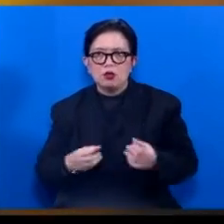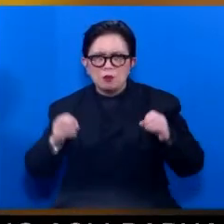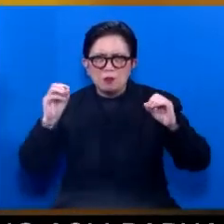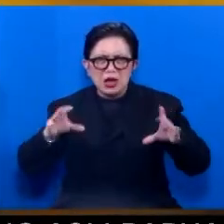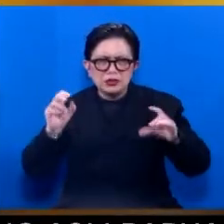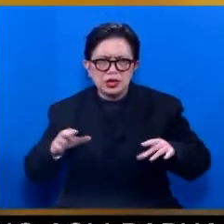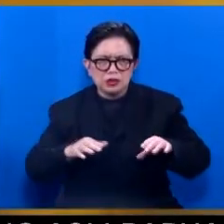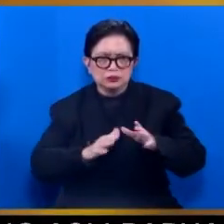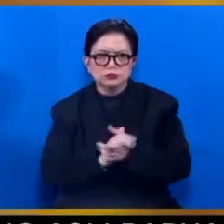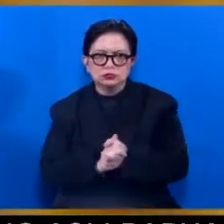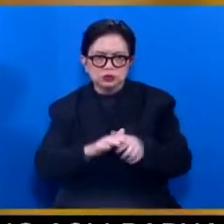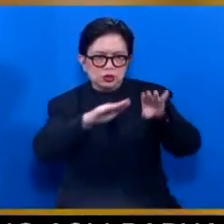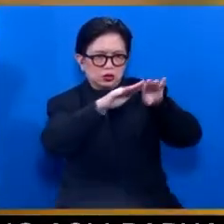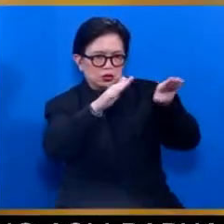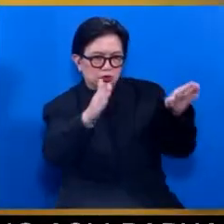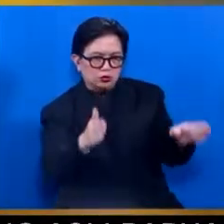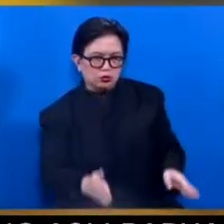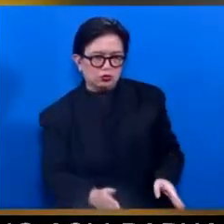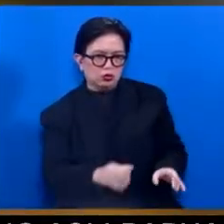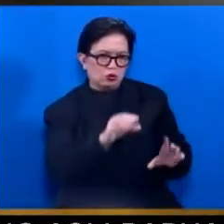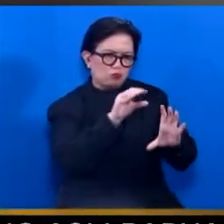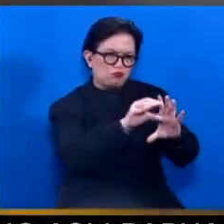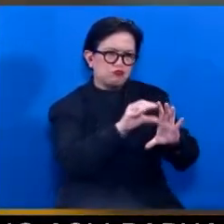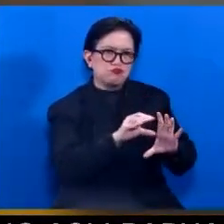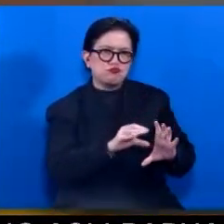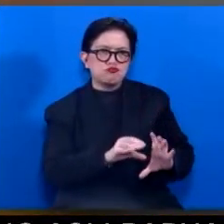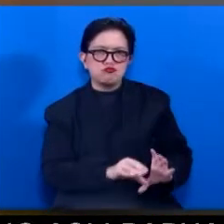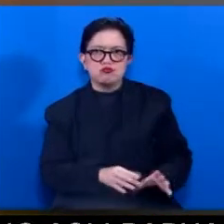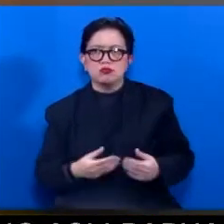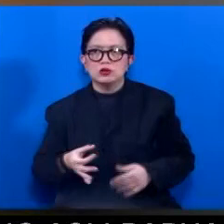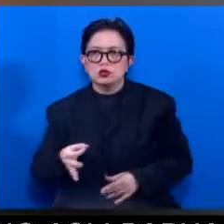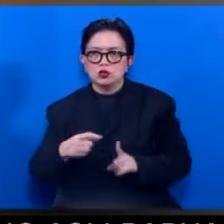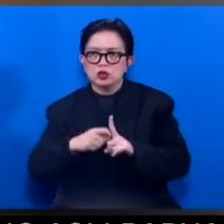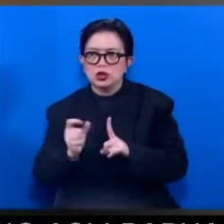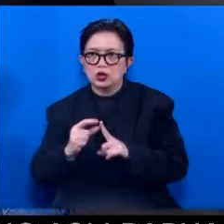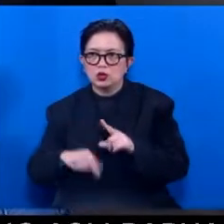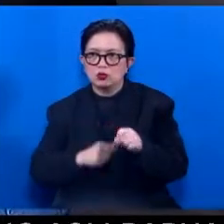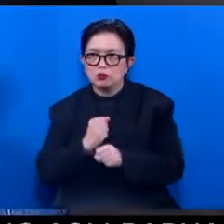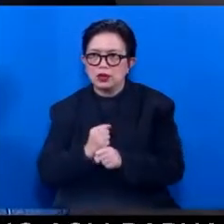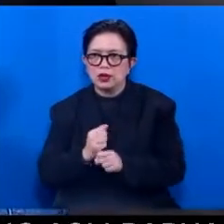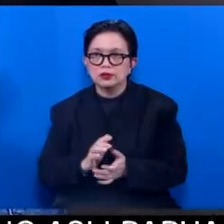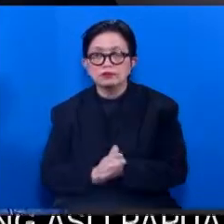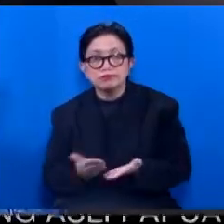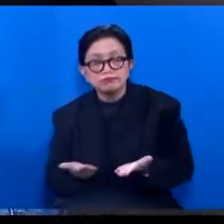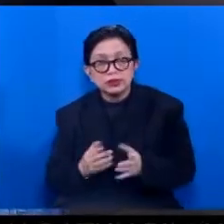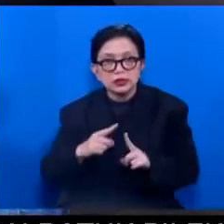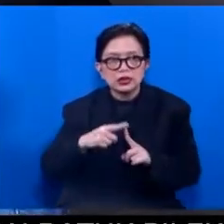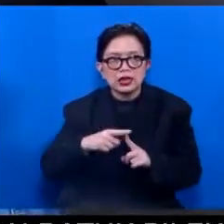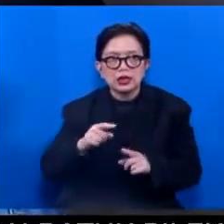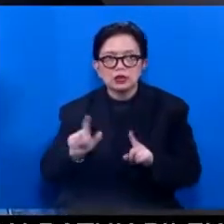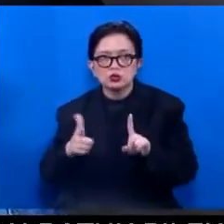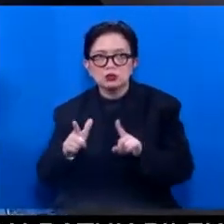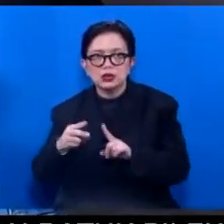tersimpan di sebuah gudang di kawasan Kecamatan Alak, Kota Kupang, 17 Februari. Saat diperiksa petugas, pengawas